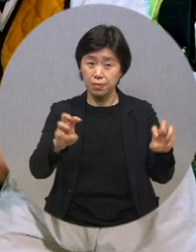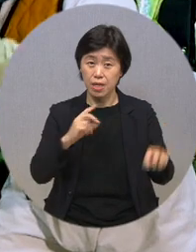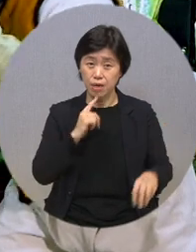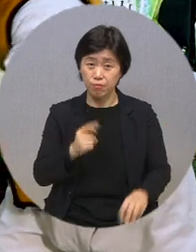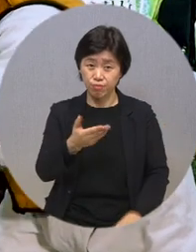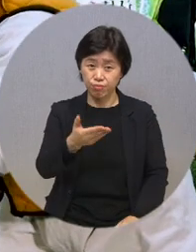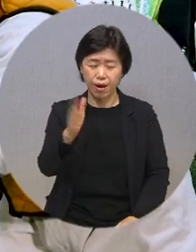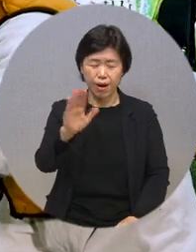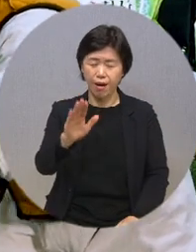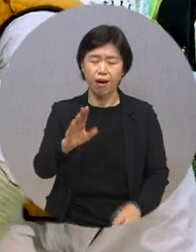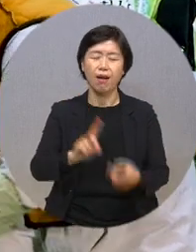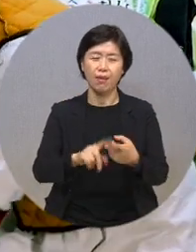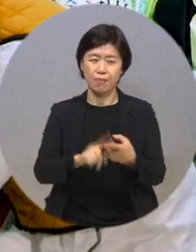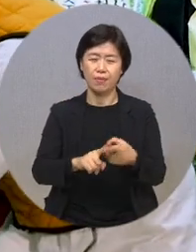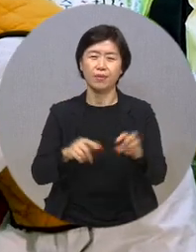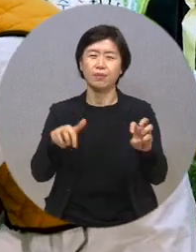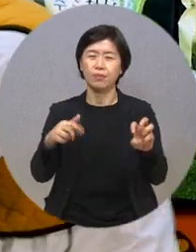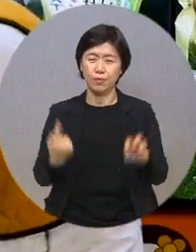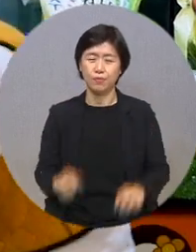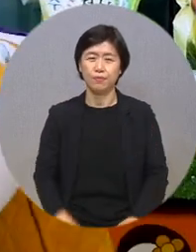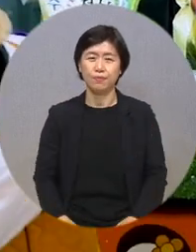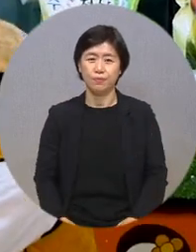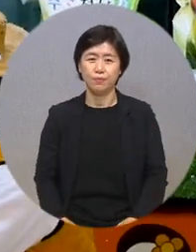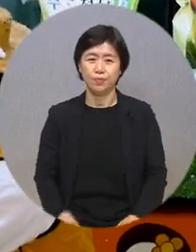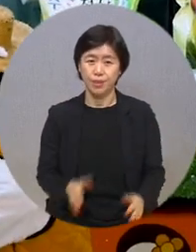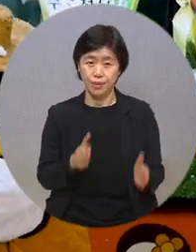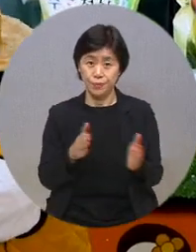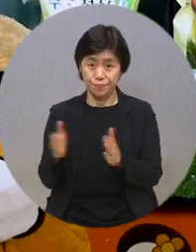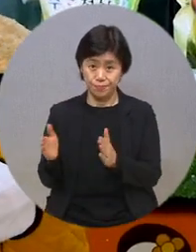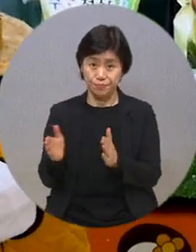아니고요. 30초입니다. 네. 자, 준비하시고요.